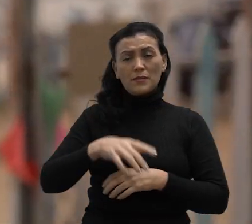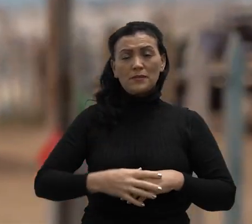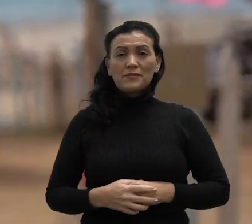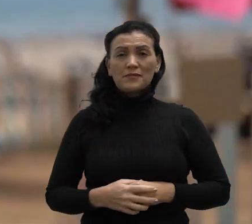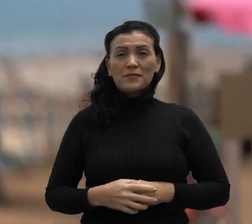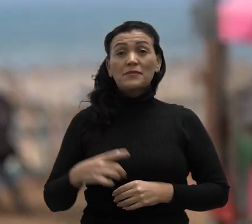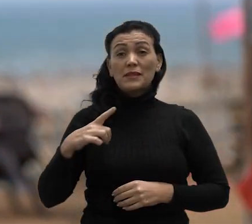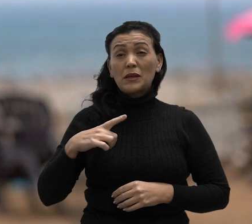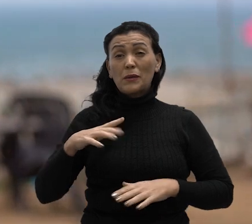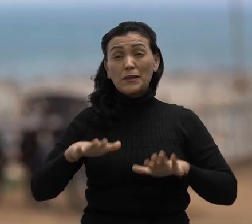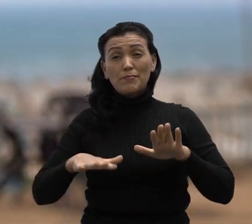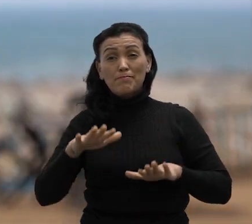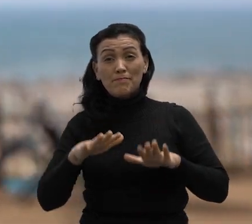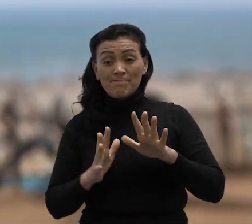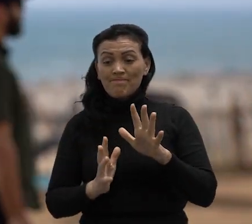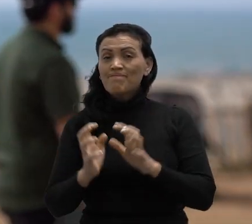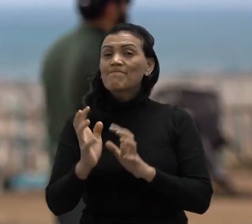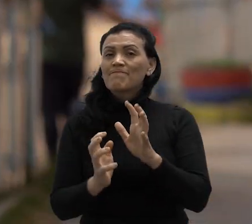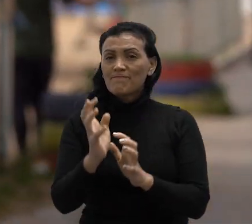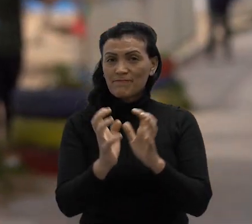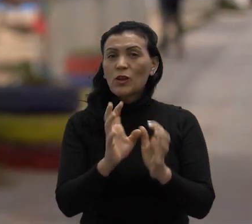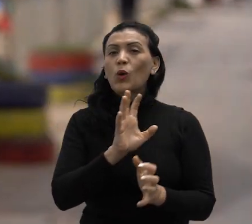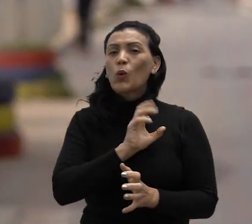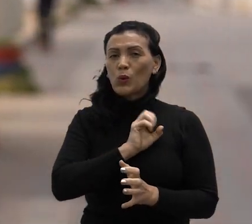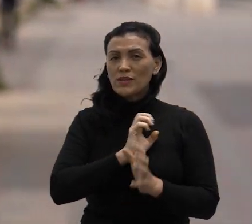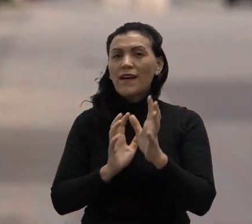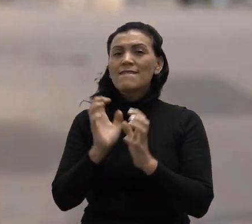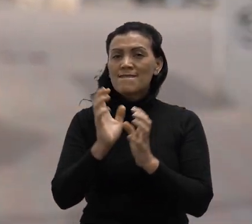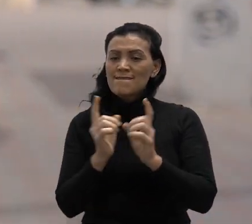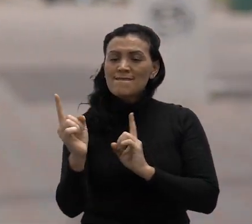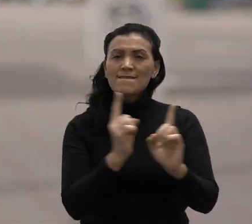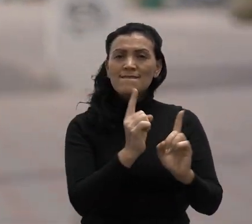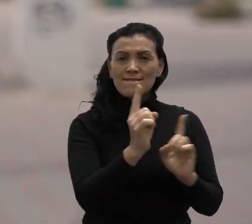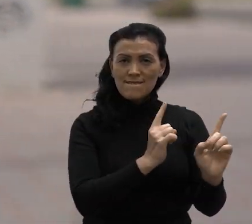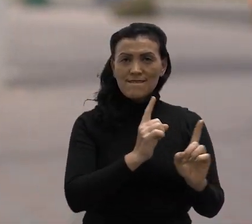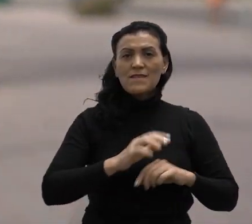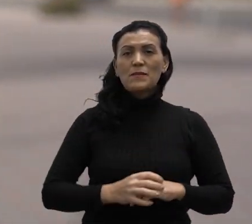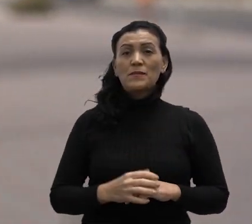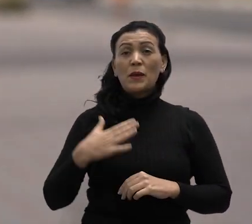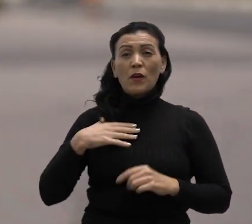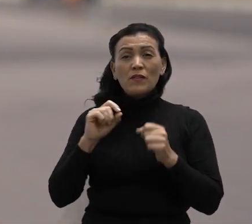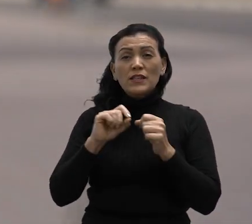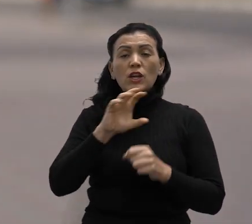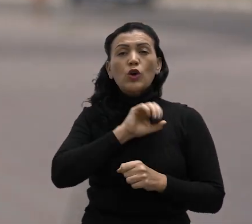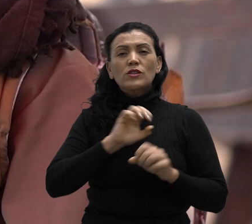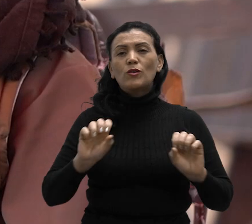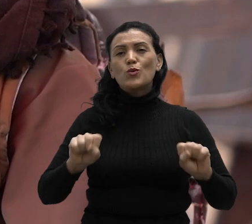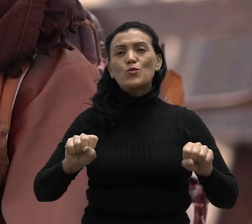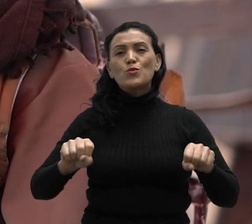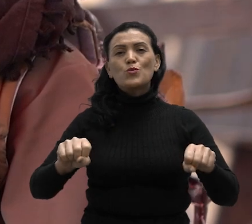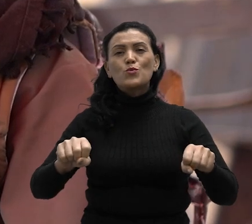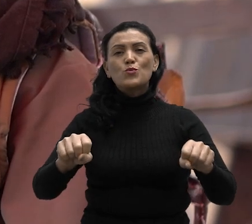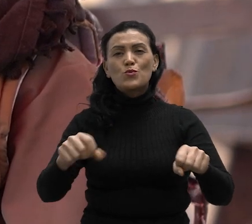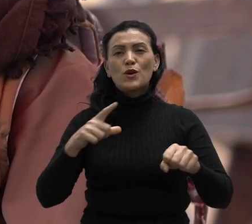المراهقين. كنت يعني شقي. يعني أطلع أنزل، هوايتي الفزر. من رفع للشمال طلعت